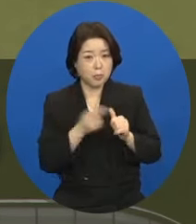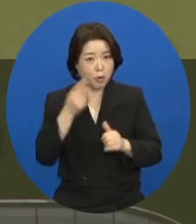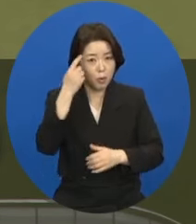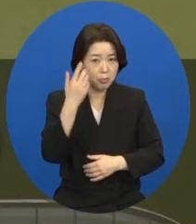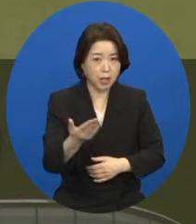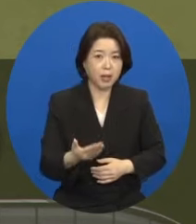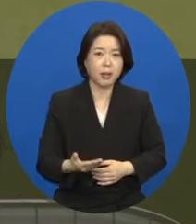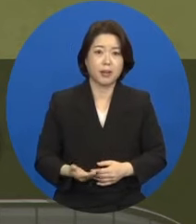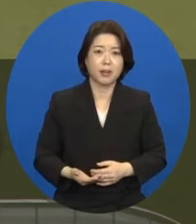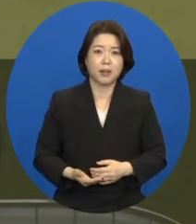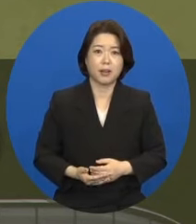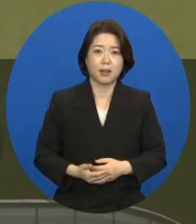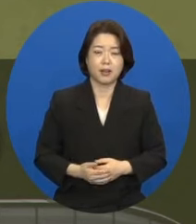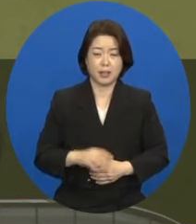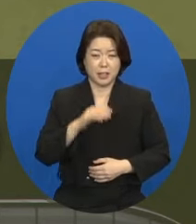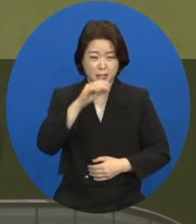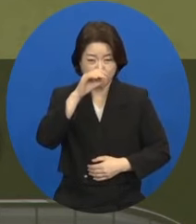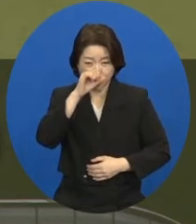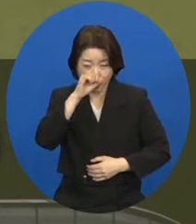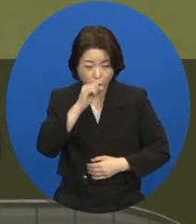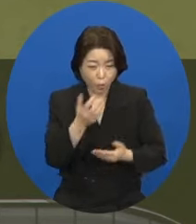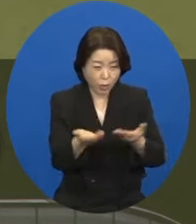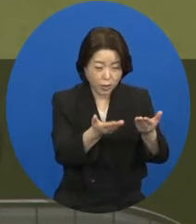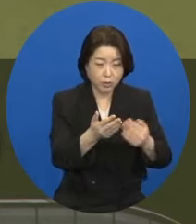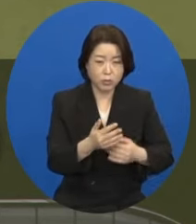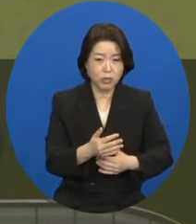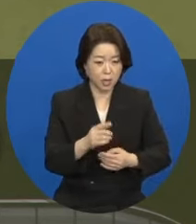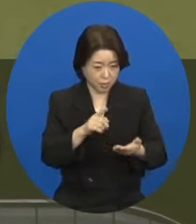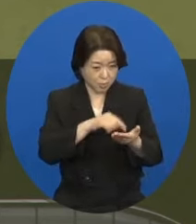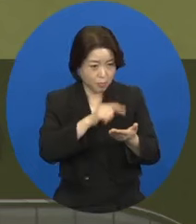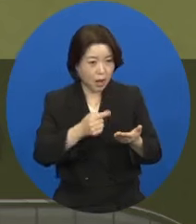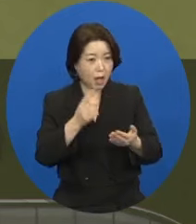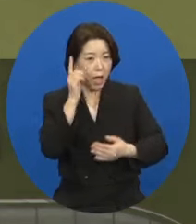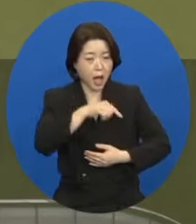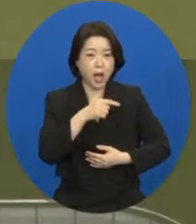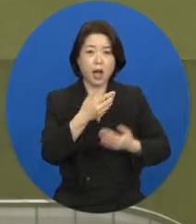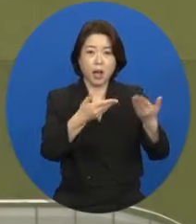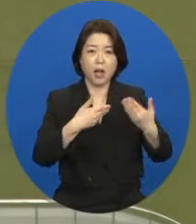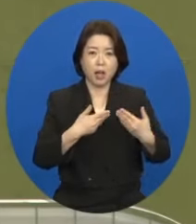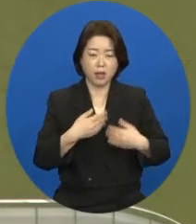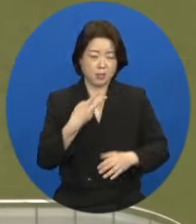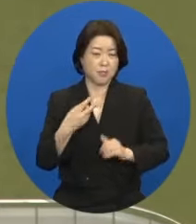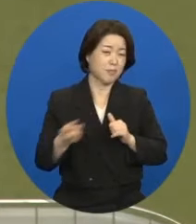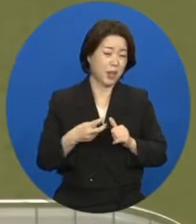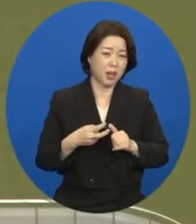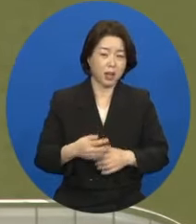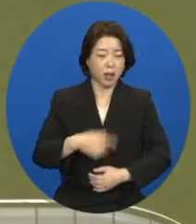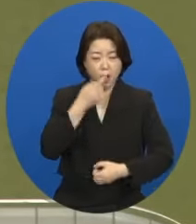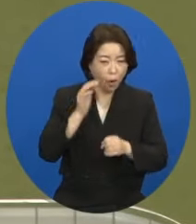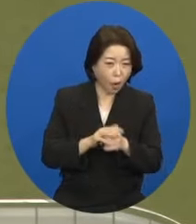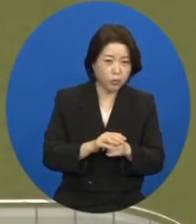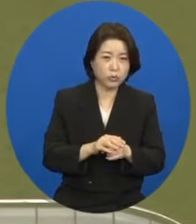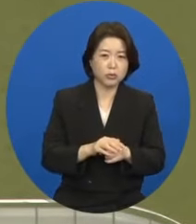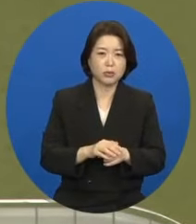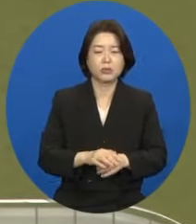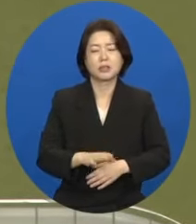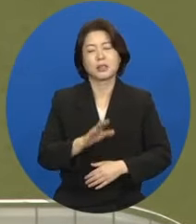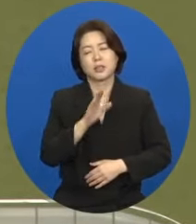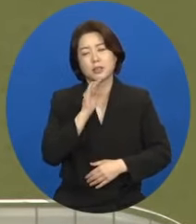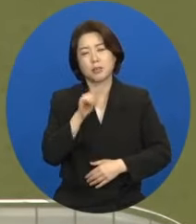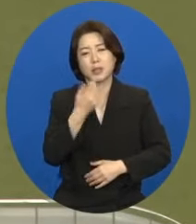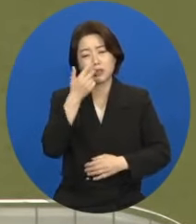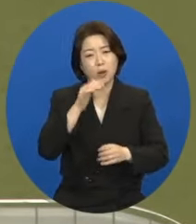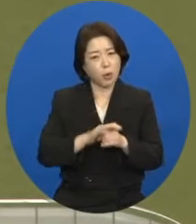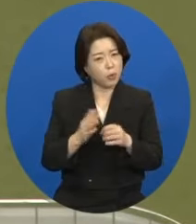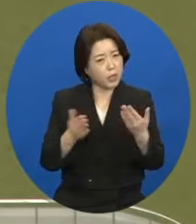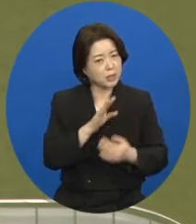모욕당하셨습니까? 선을 악으로 갚는 것에 대해서 화가 나십니까? 배신당하셨습니까? 억울하십니까? 그러나 정말 그것이 억울한